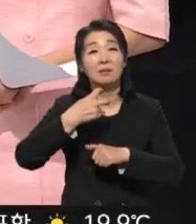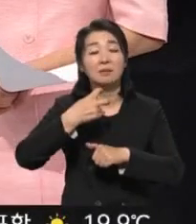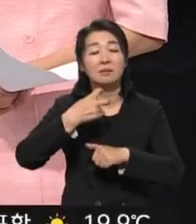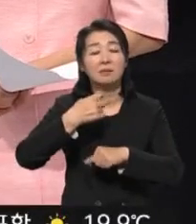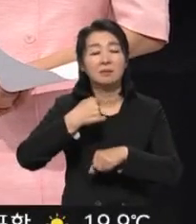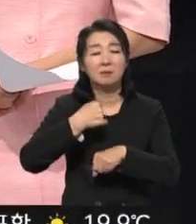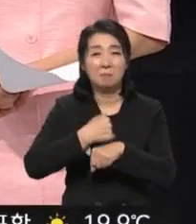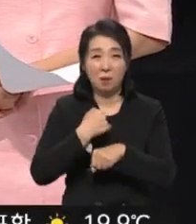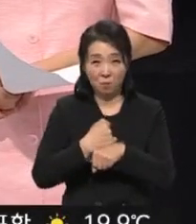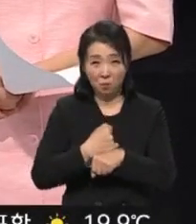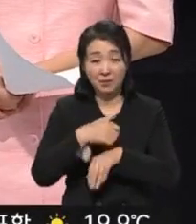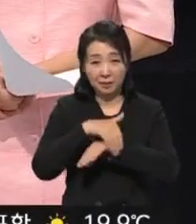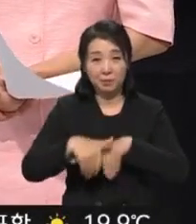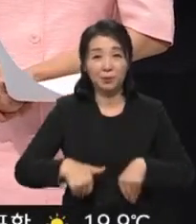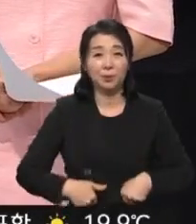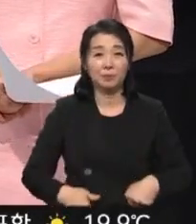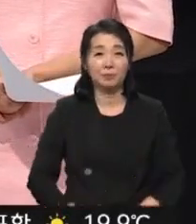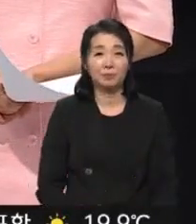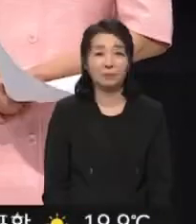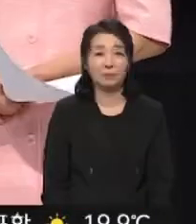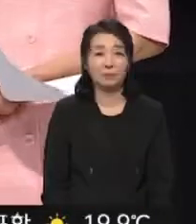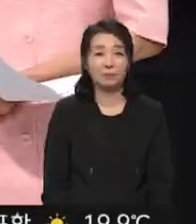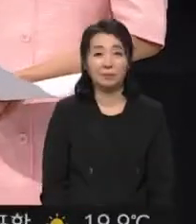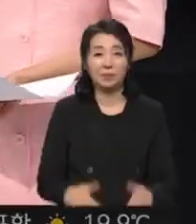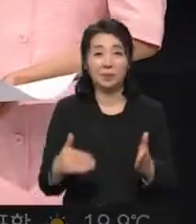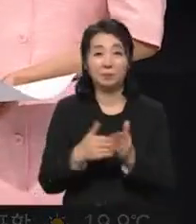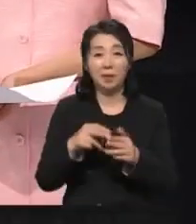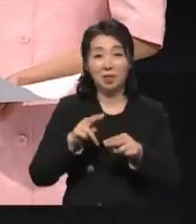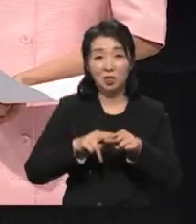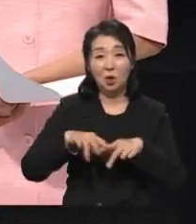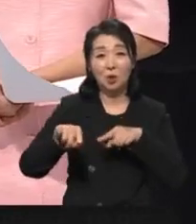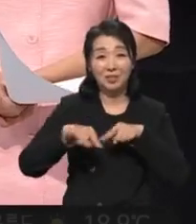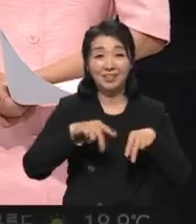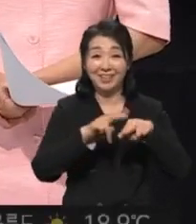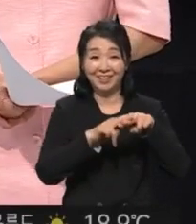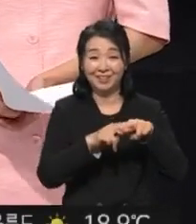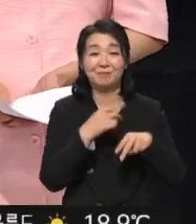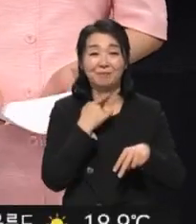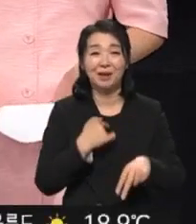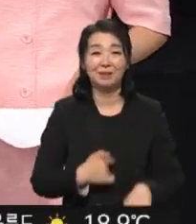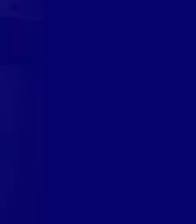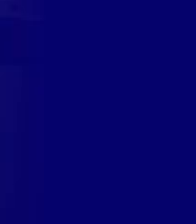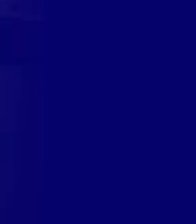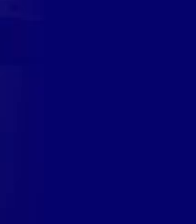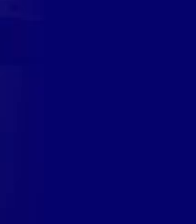이제는 고려돼야 한다는 지적이 나오고 있습니다. 지금까지 정치인 해시태그였습니다.